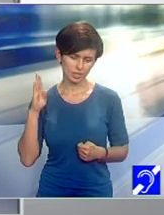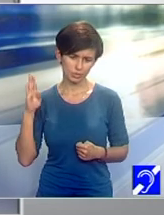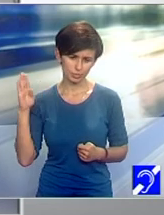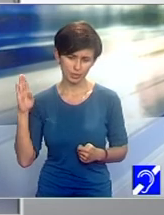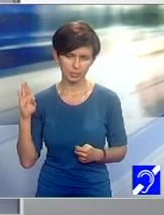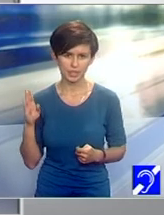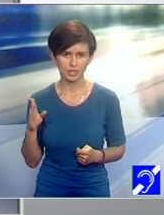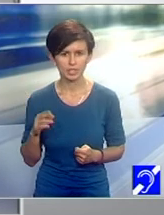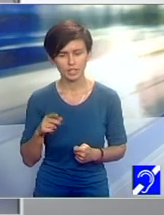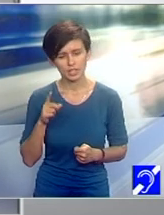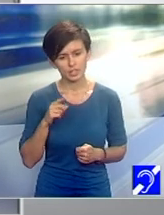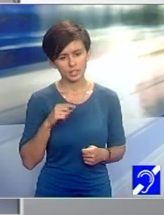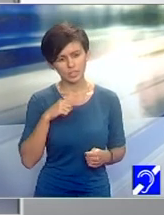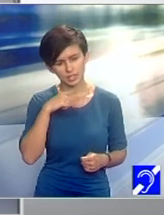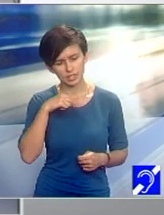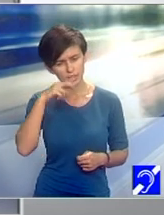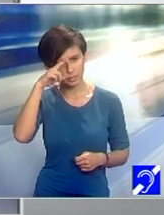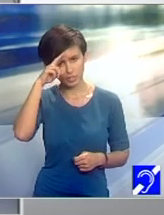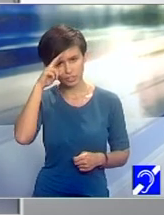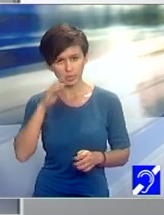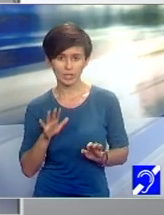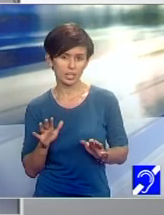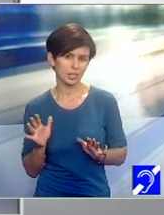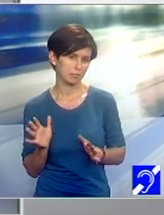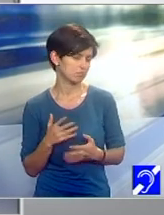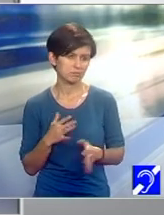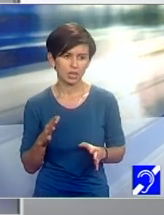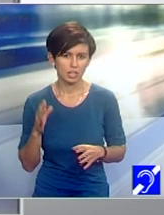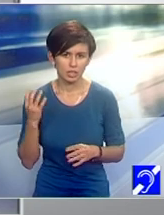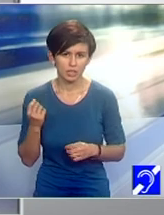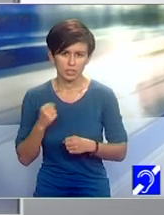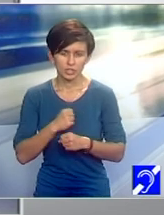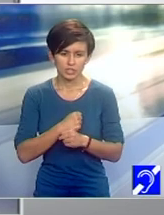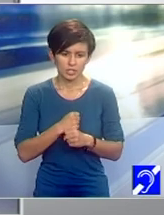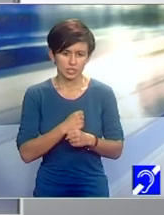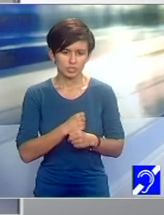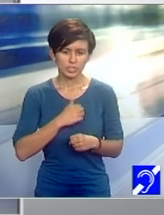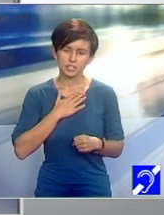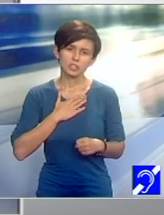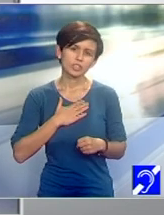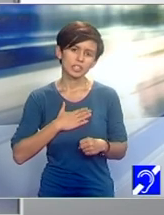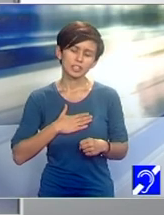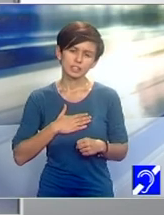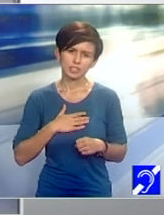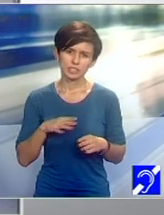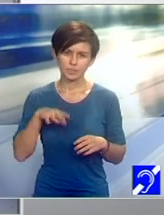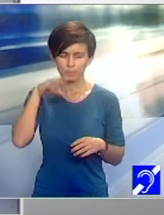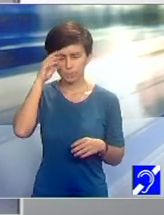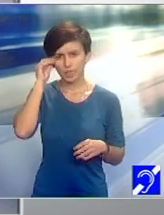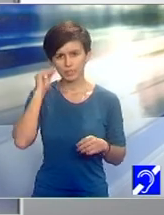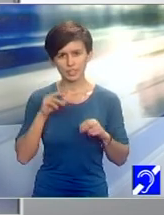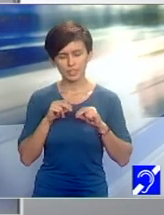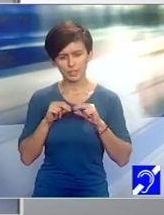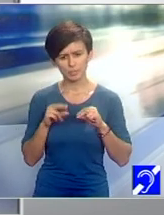Babeș-Bolyai, linia germană, cei care, indiferent ce studiază, doresc să aprofundeze acest